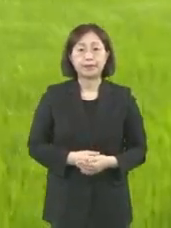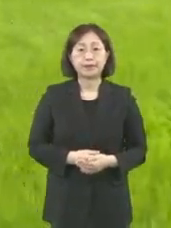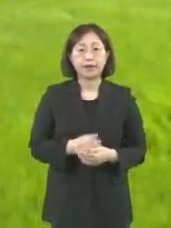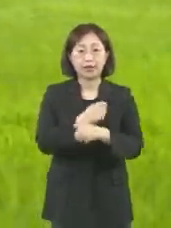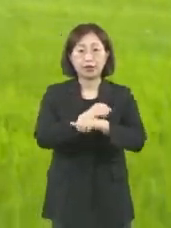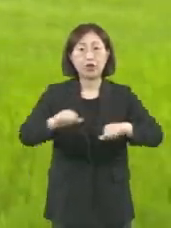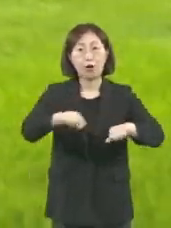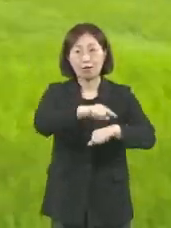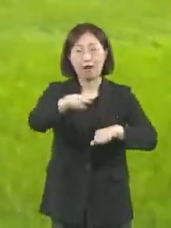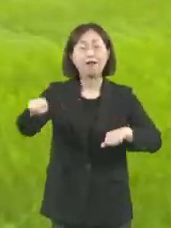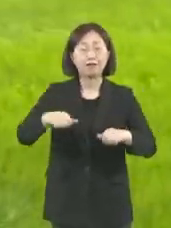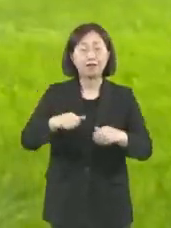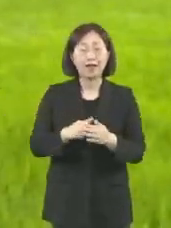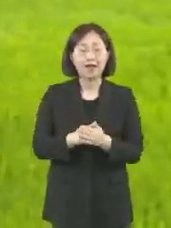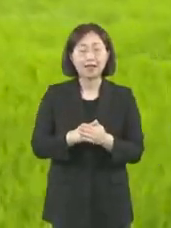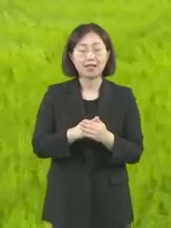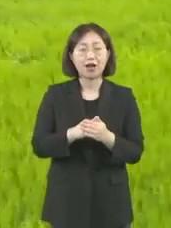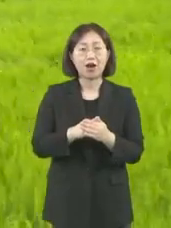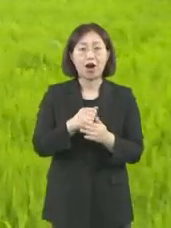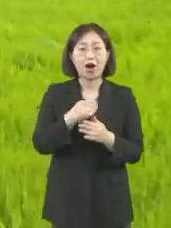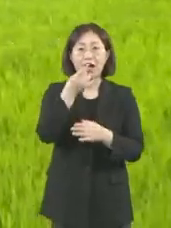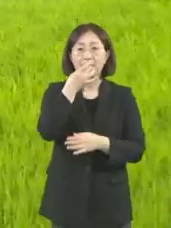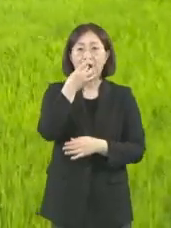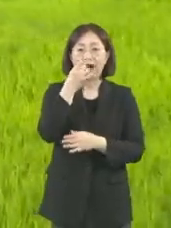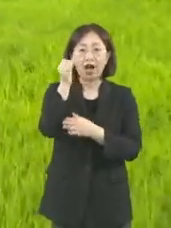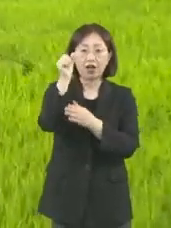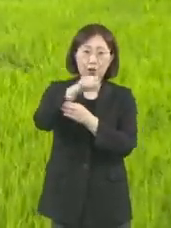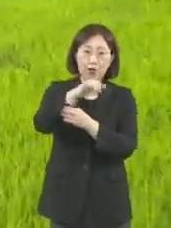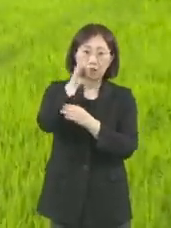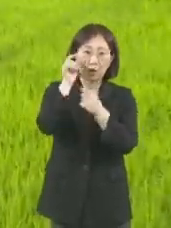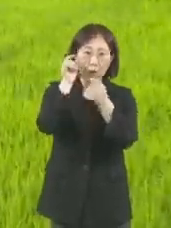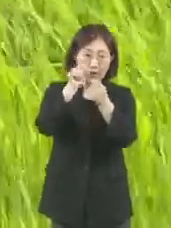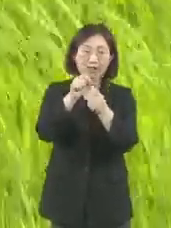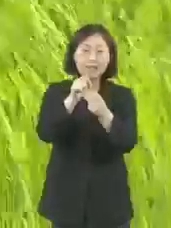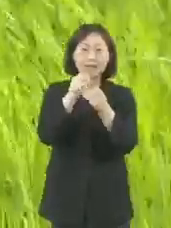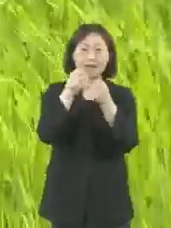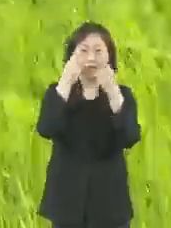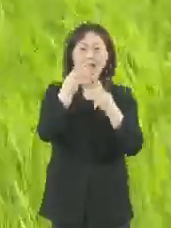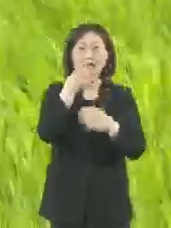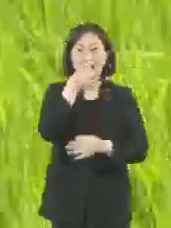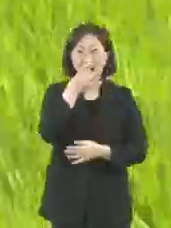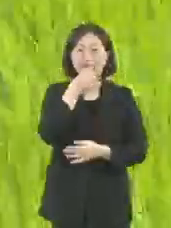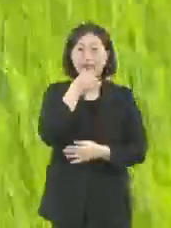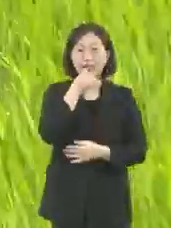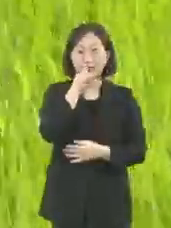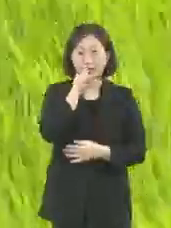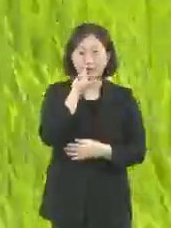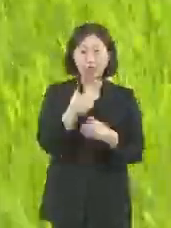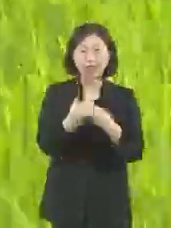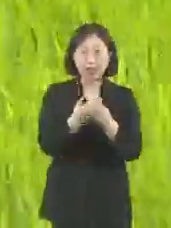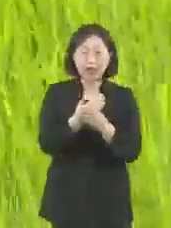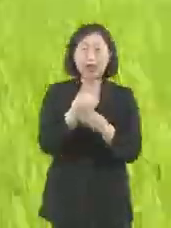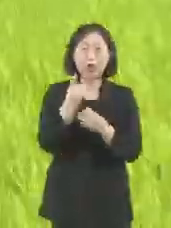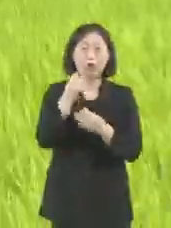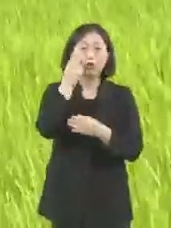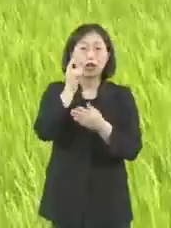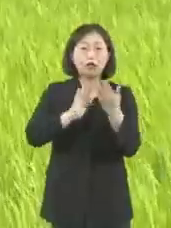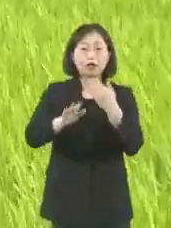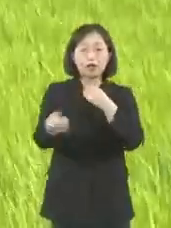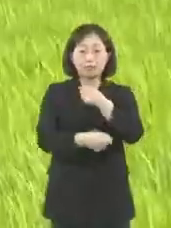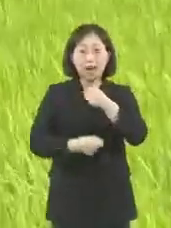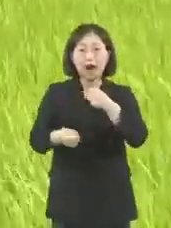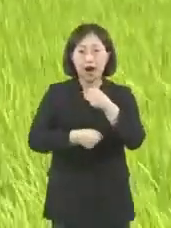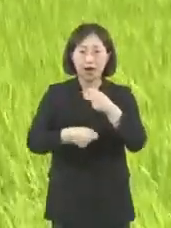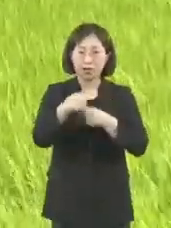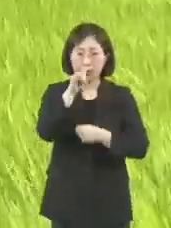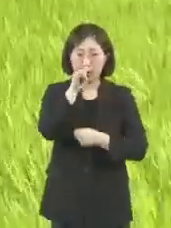들녘에서 벼가 파릇파릇 익어갑니다. 곧 있으면 햅쌀이 나오고 두 달 뒤면 수확의 결실이 맺어집니다. 그러나 지금